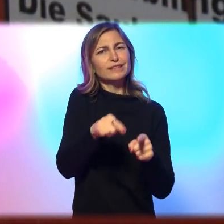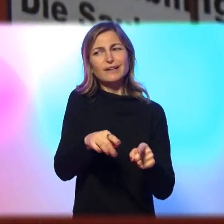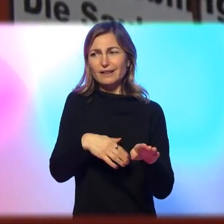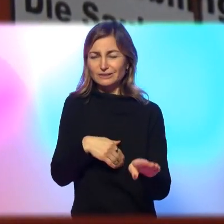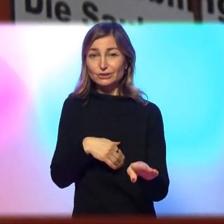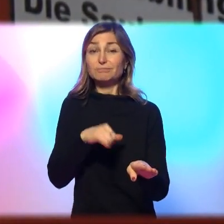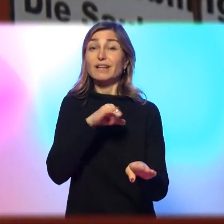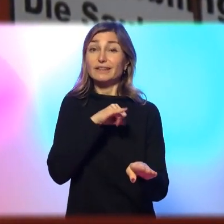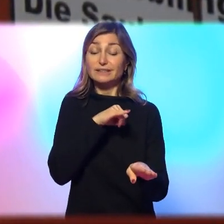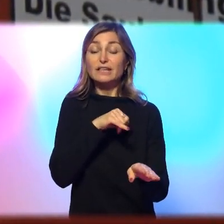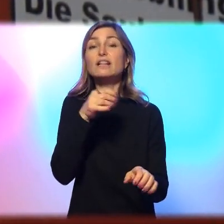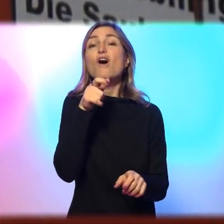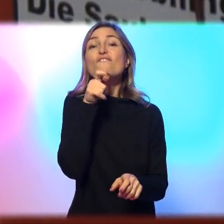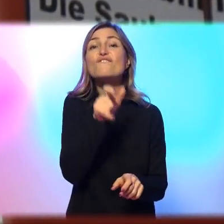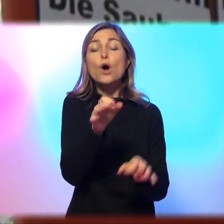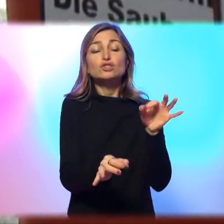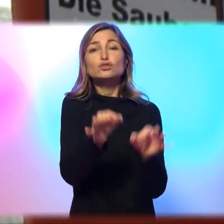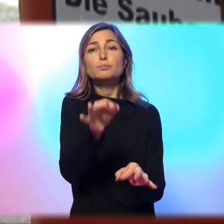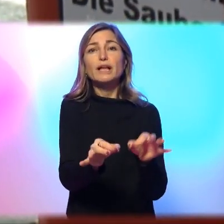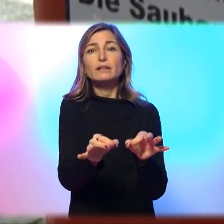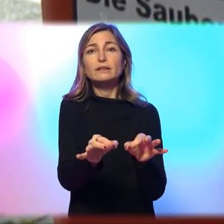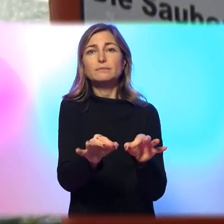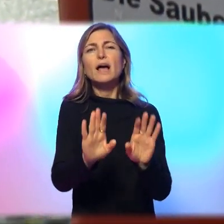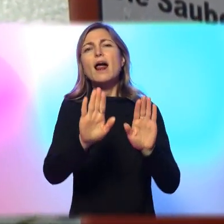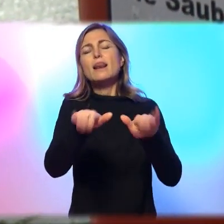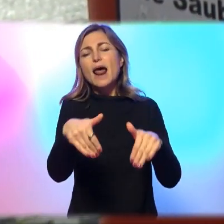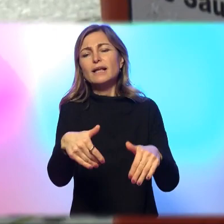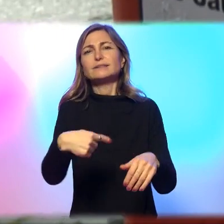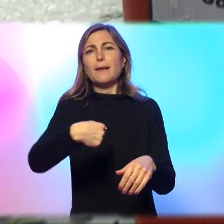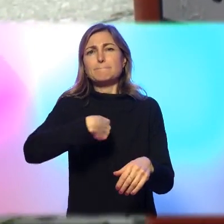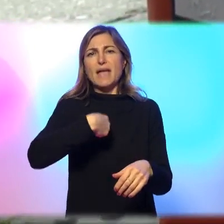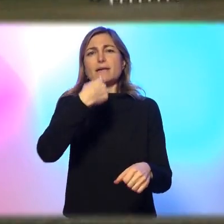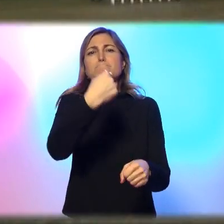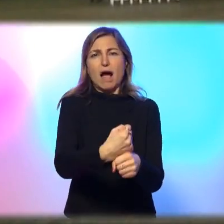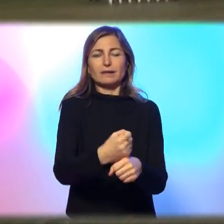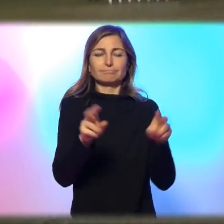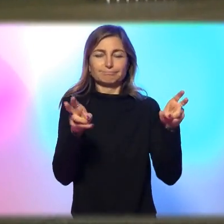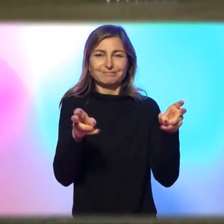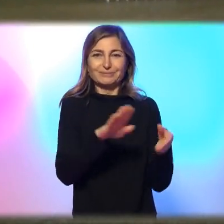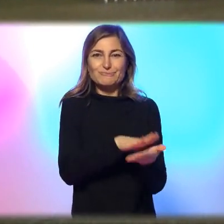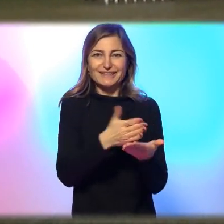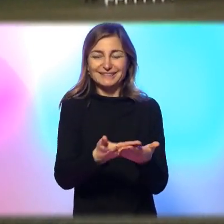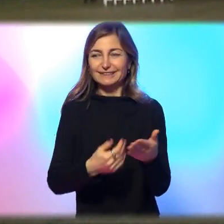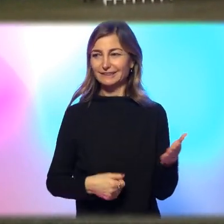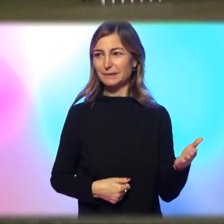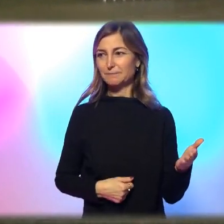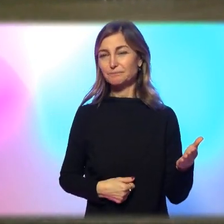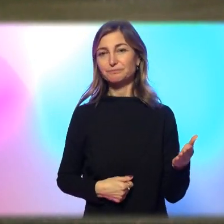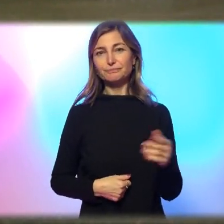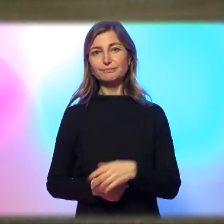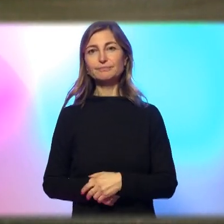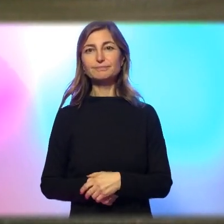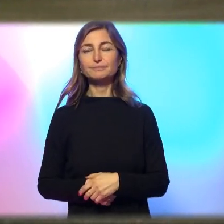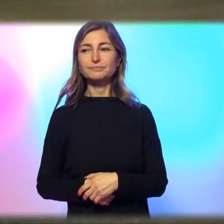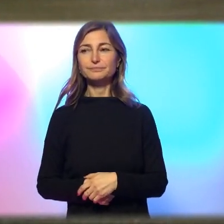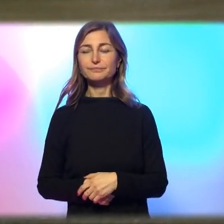musikalisch. Ist ein interessantes Wortspiel. Let me handle this. Hier gibt es Musik auch